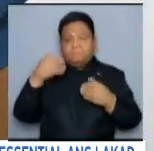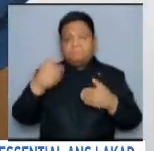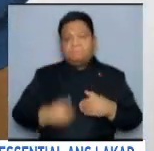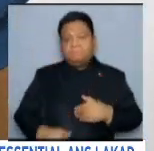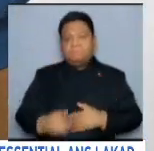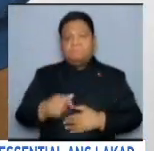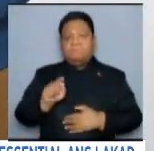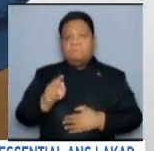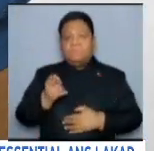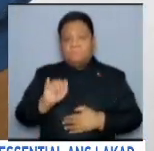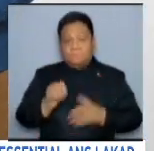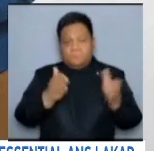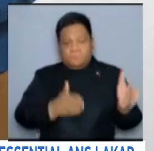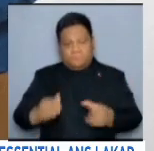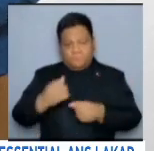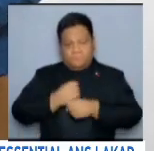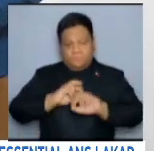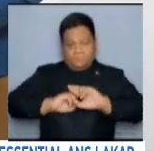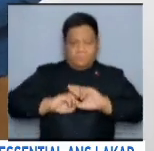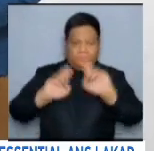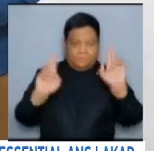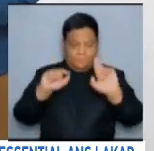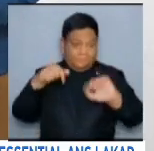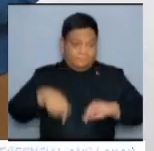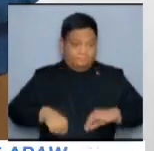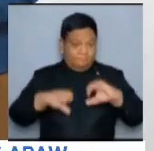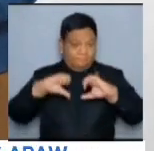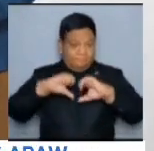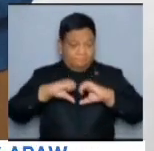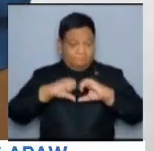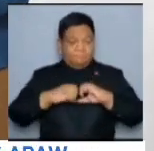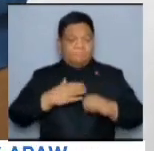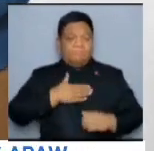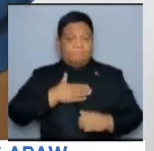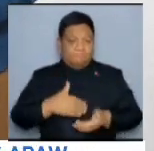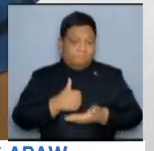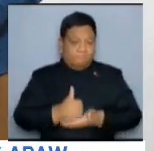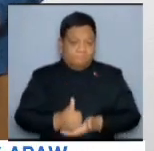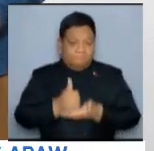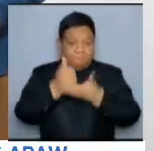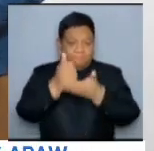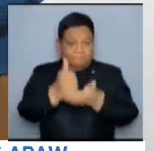magplano para sigurado. Ito ang GMA Weather, serbisyong totoo ng GMA News.